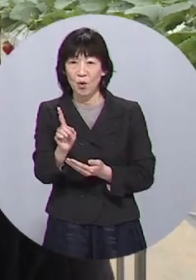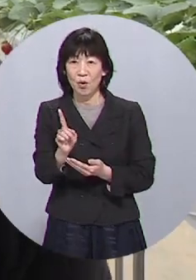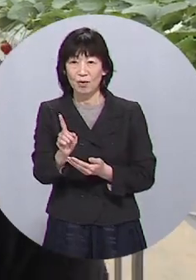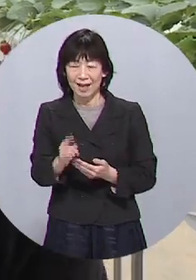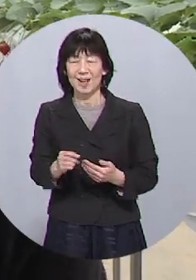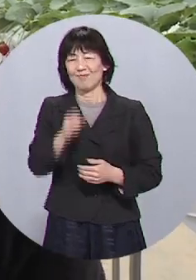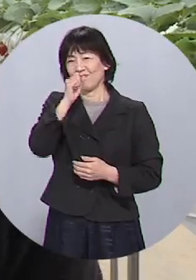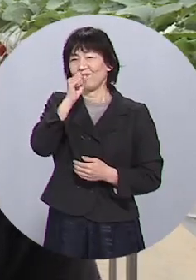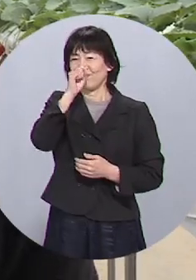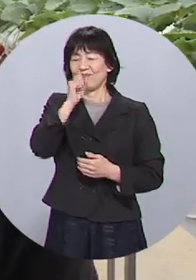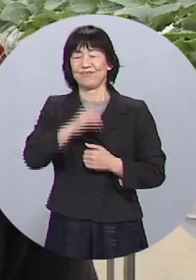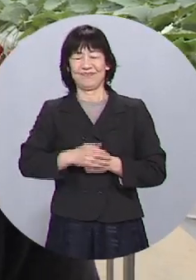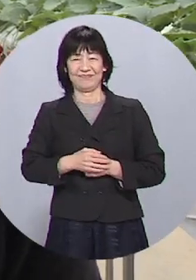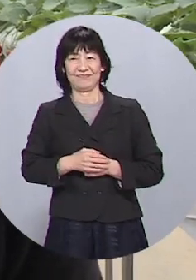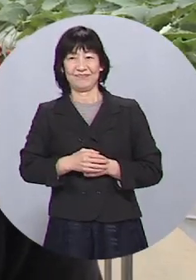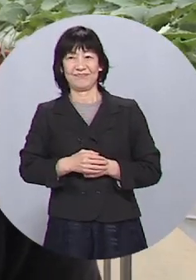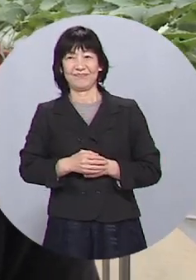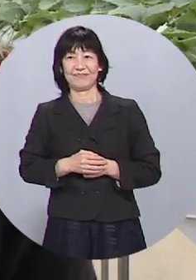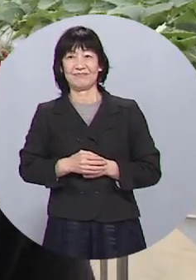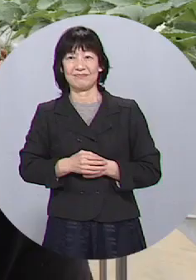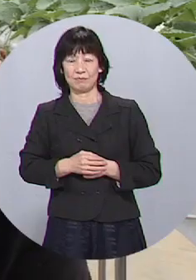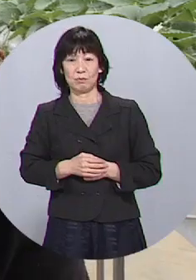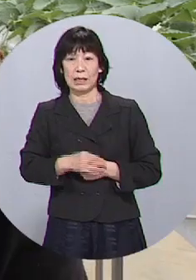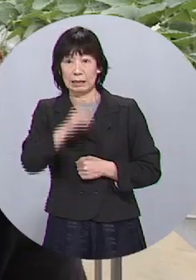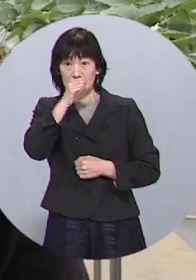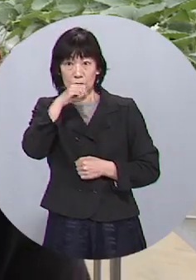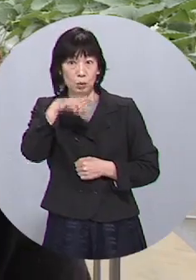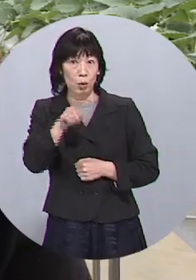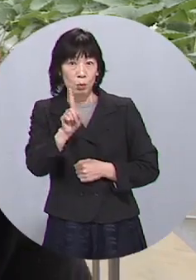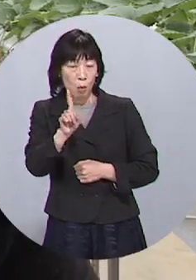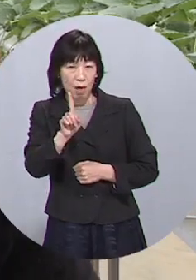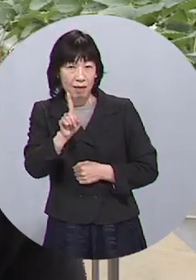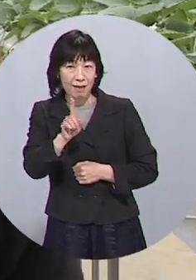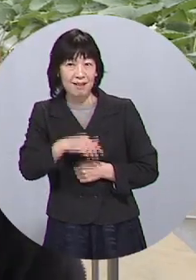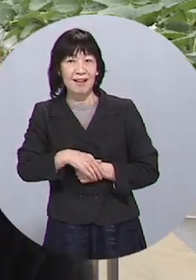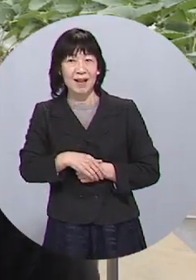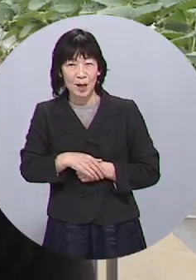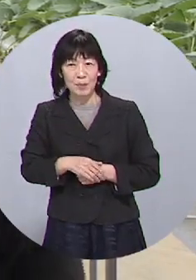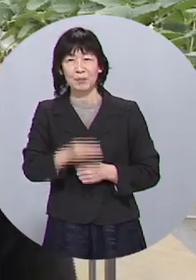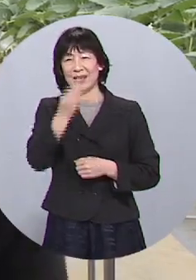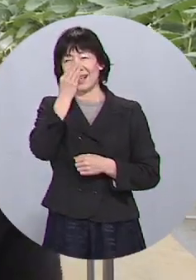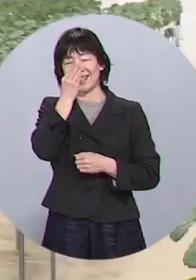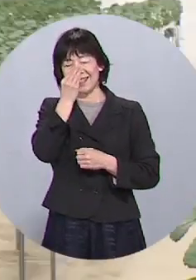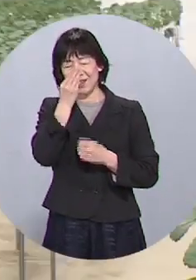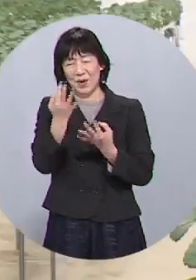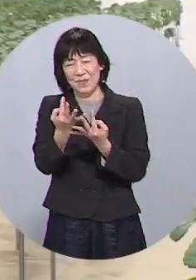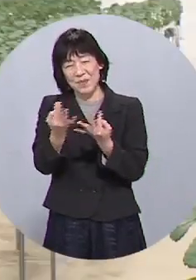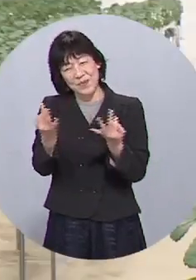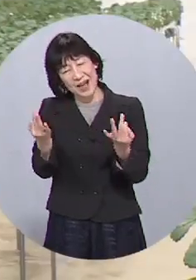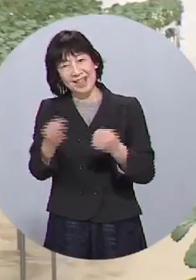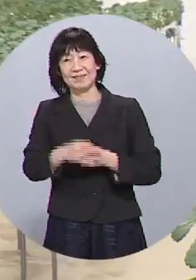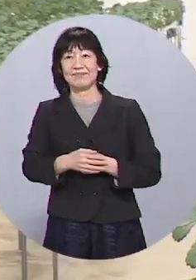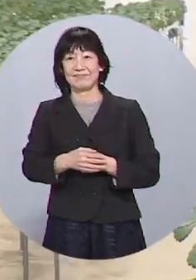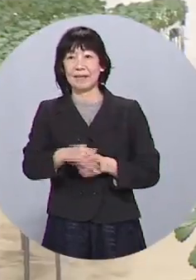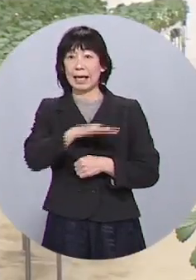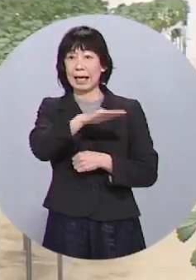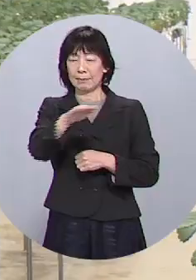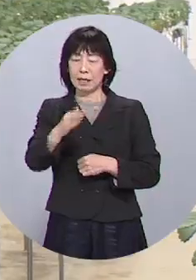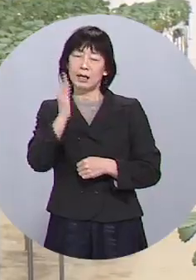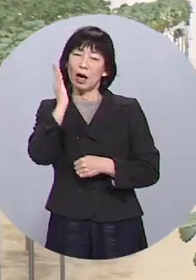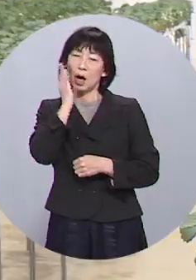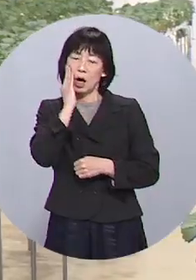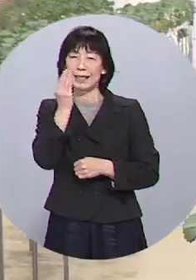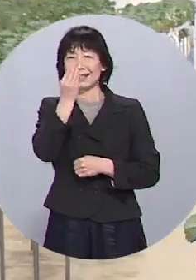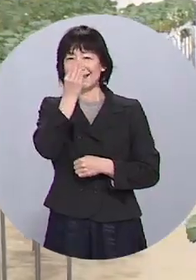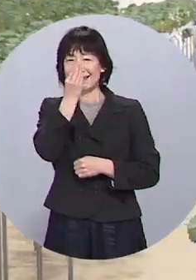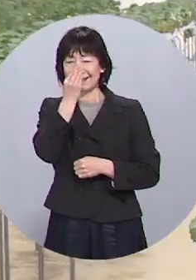ですよ。 いいですか？どんなところがいいですか？ いっぱいが、 皆さん、おいしいい